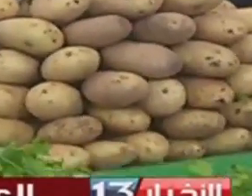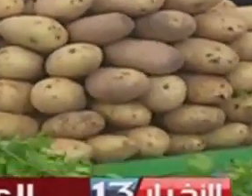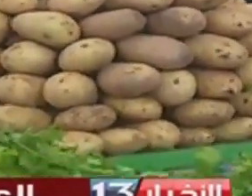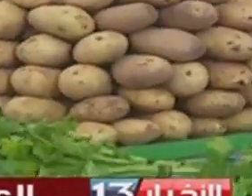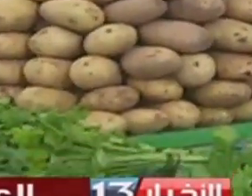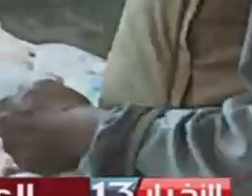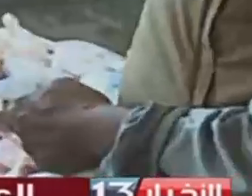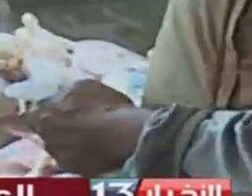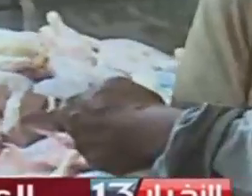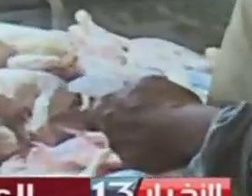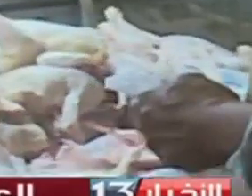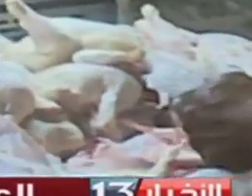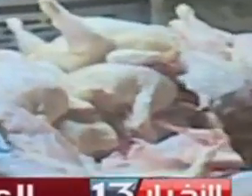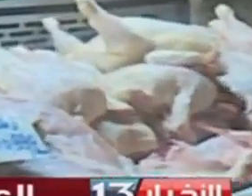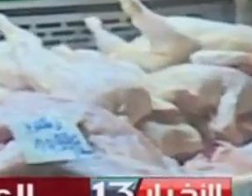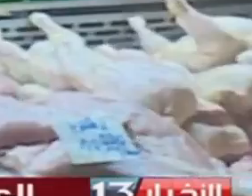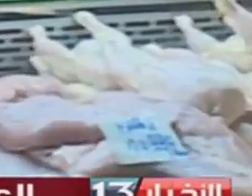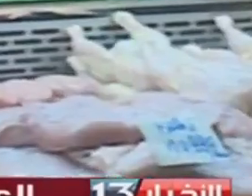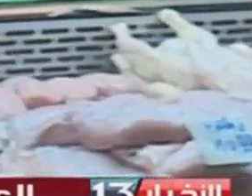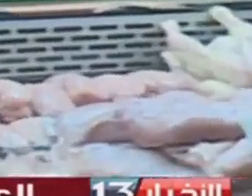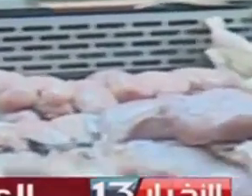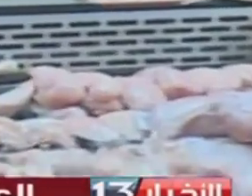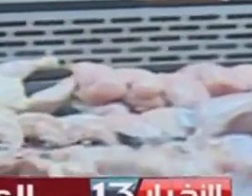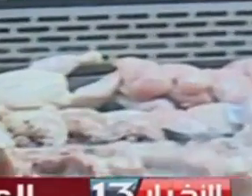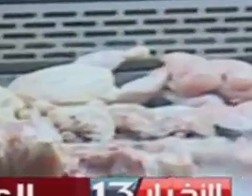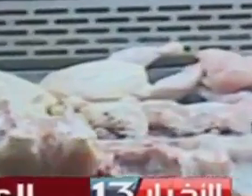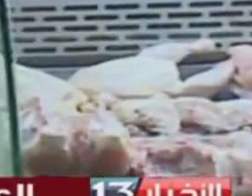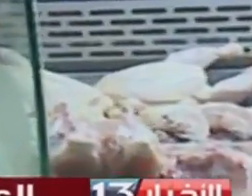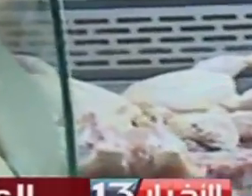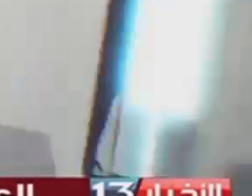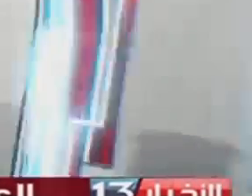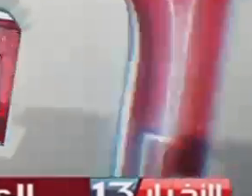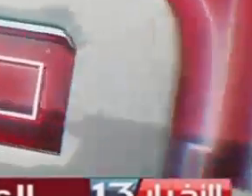رمضان، وتعلن توريد أكثر من 60 طنا من اللحوم الحمراء.